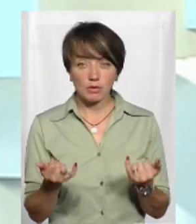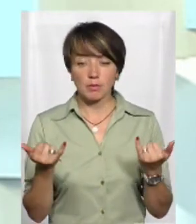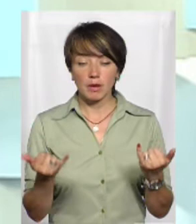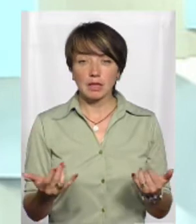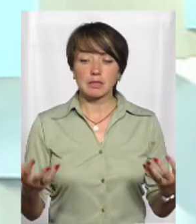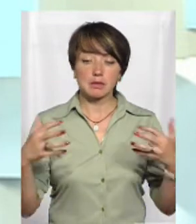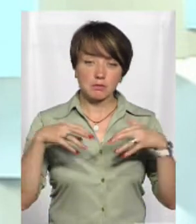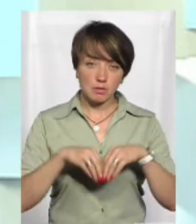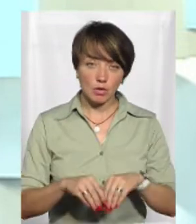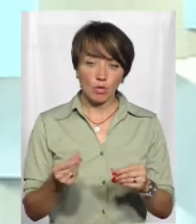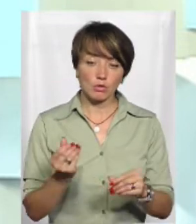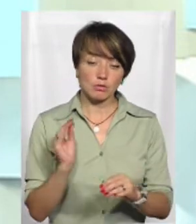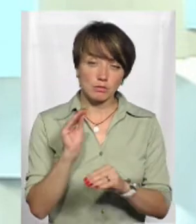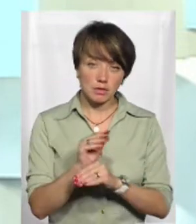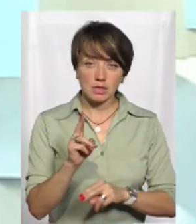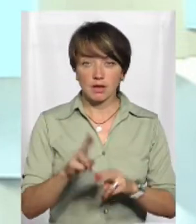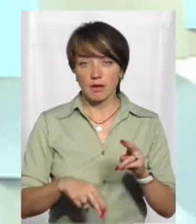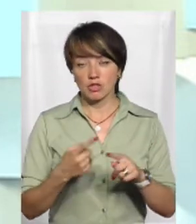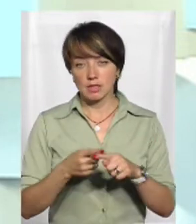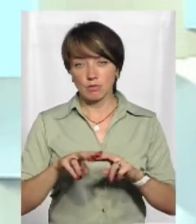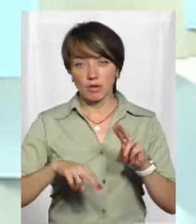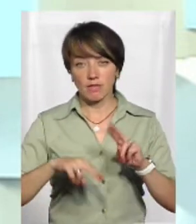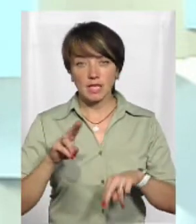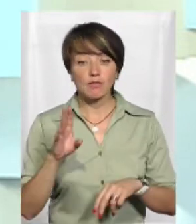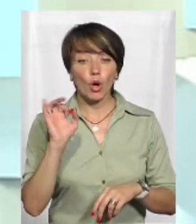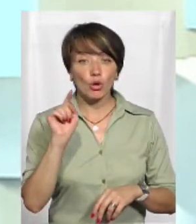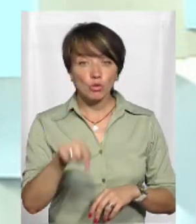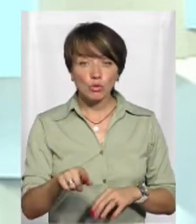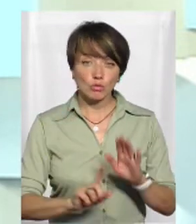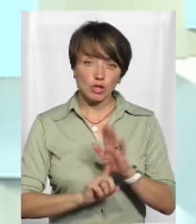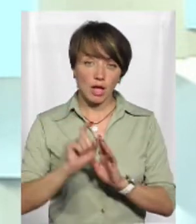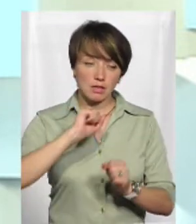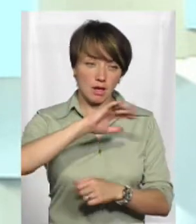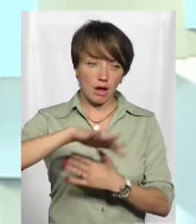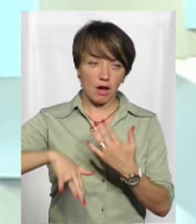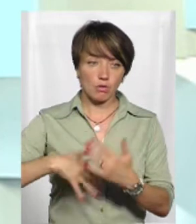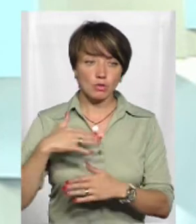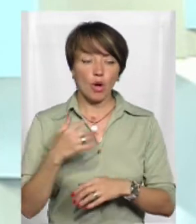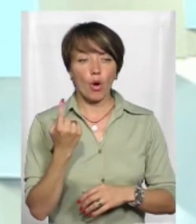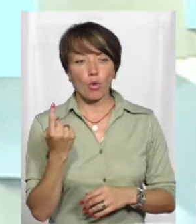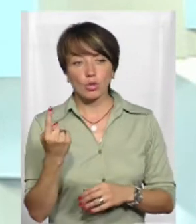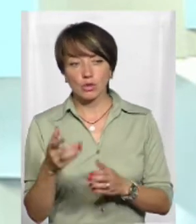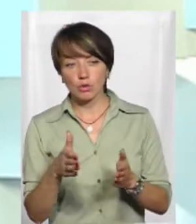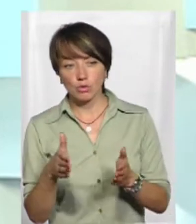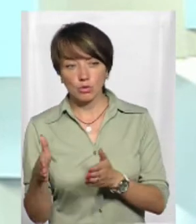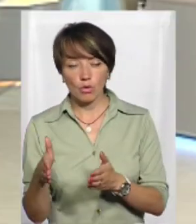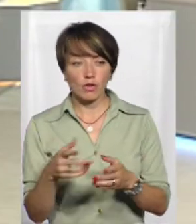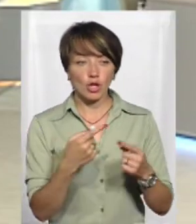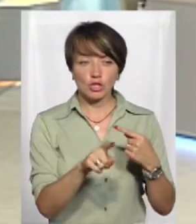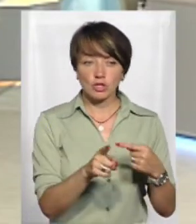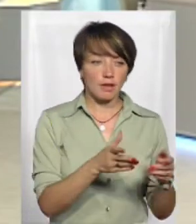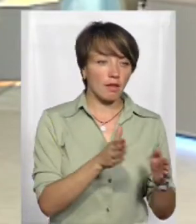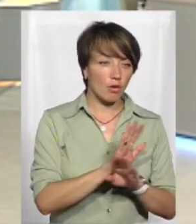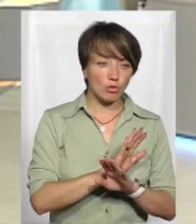маємо всі спільно докласти кошти і завершити це будівництво. І отут починається хаос, тому що одні готові, інші не